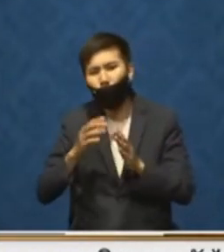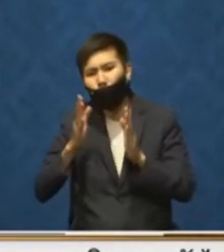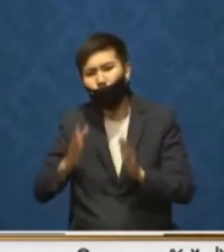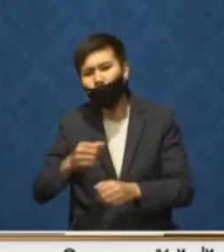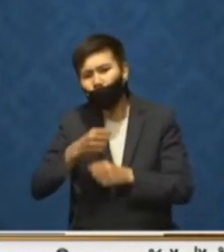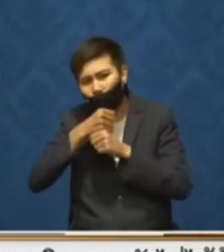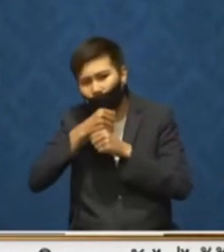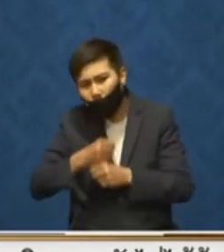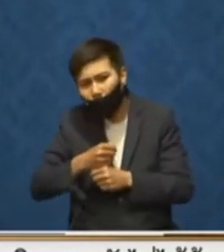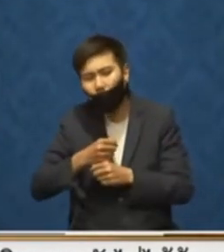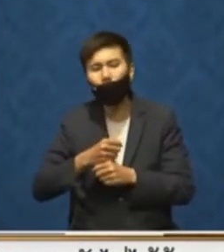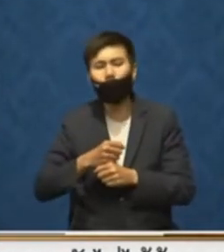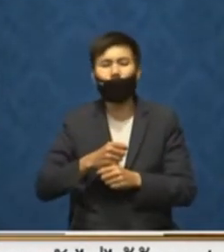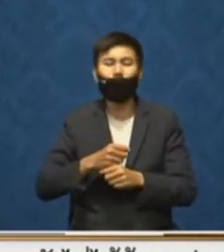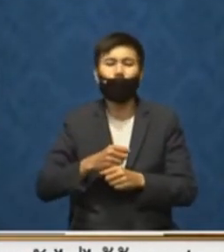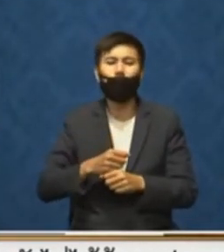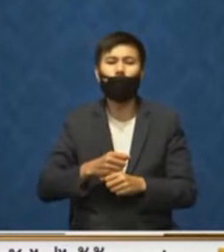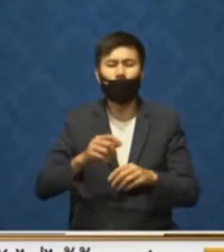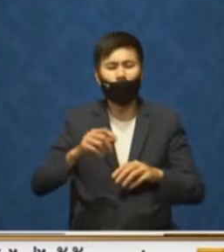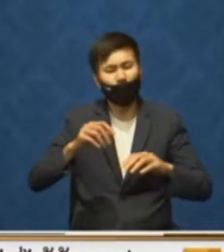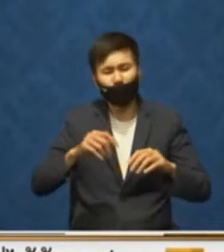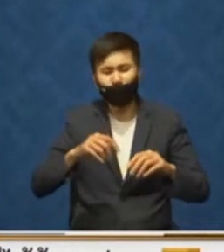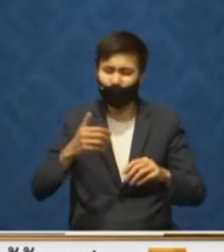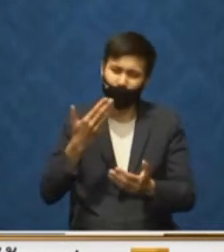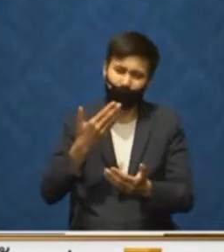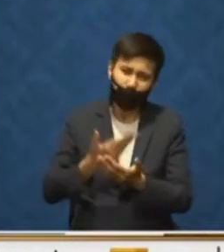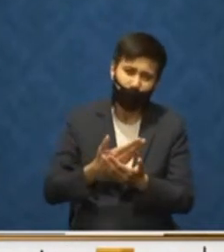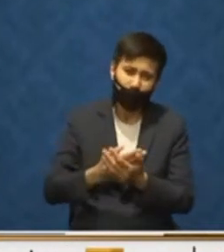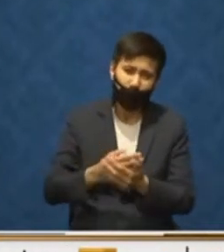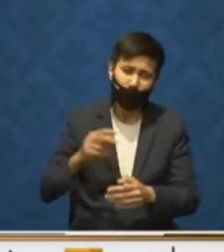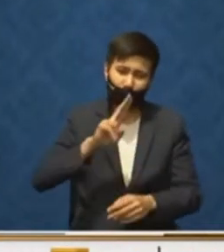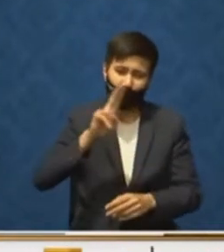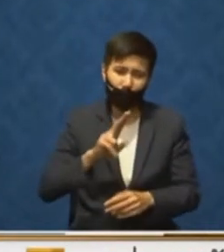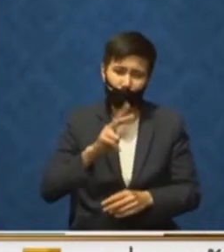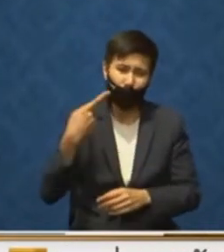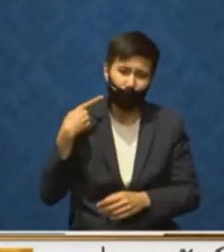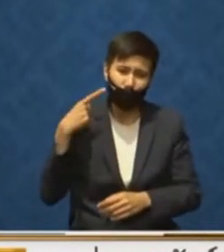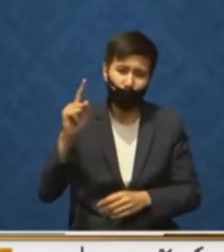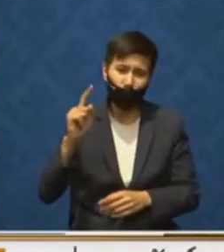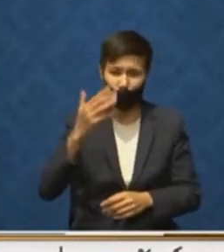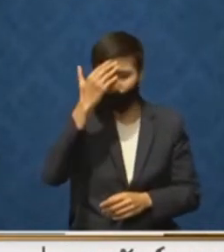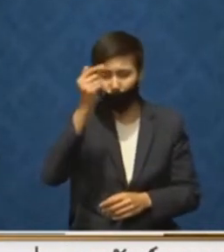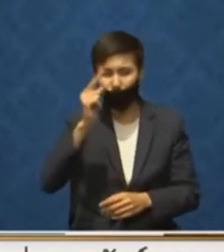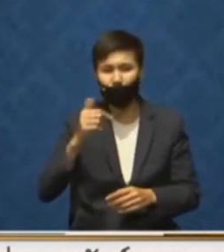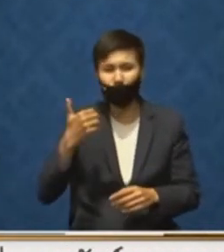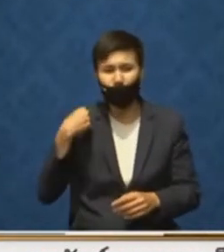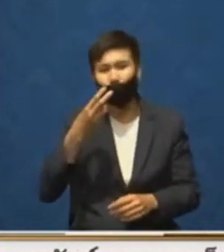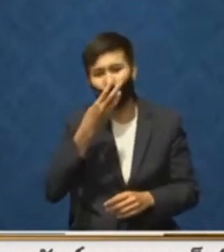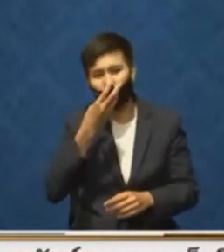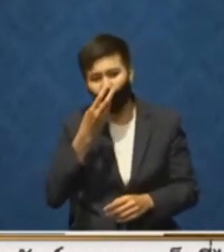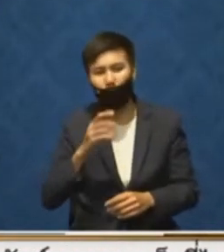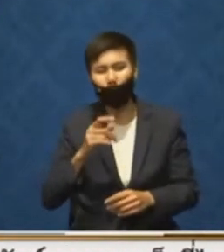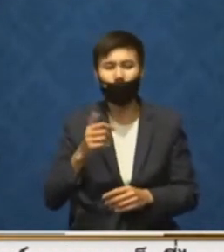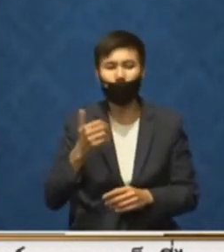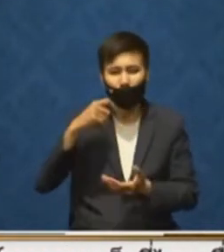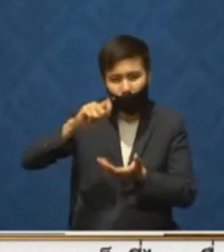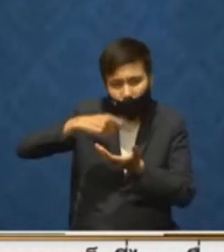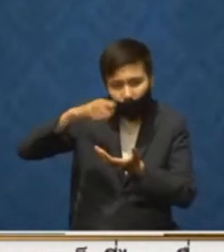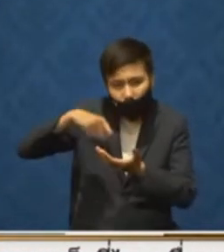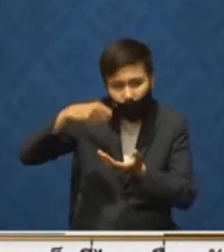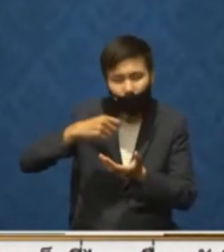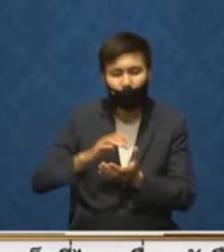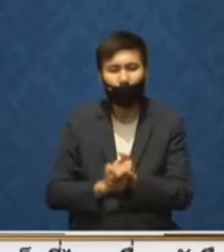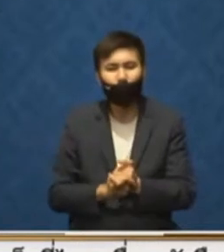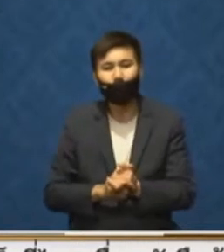ขอเอาเงินที่ไม่ได้มากนะต่อครับแต่ละครอบครัวไปใช้เกิดประโยคก็แล้วกันนะอย่าว่ามีข้าวมีอาหารกินในกินก็ว่ากันไปแต่ถ้าใช้คนอื่น